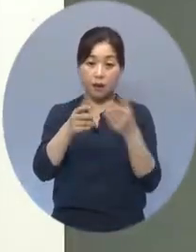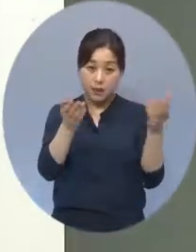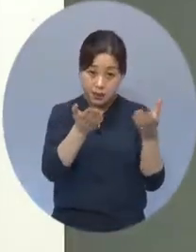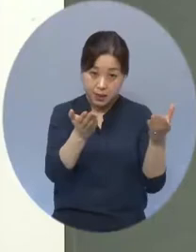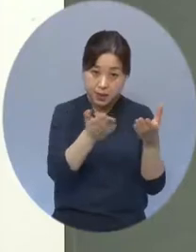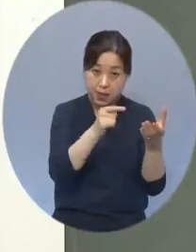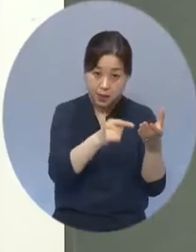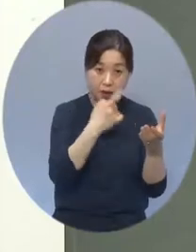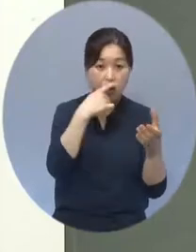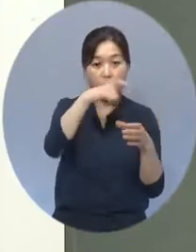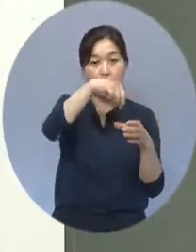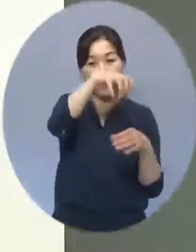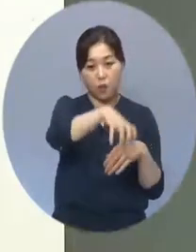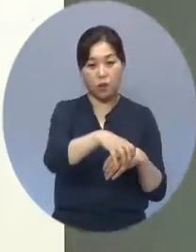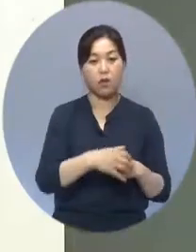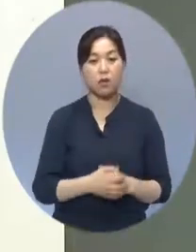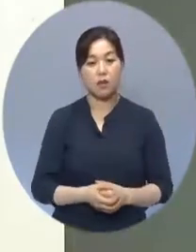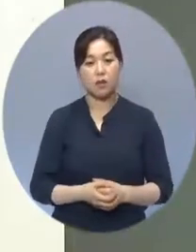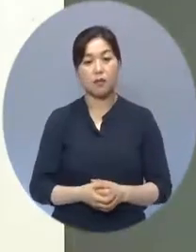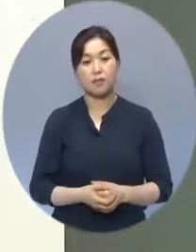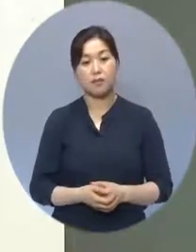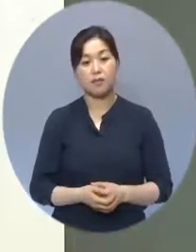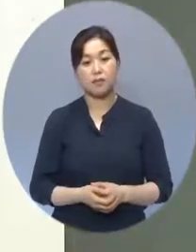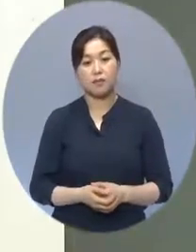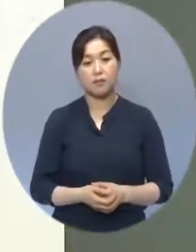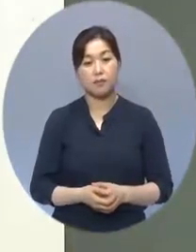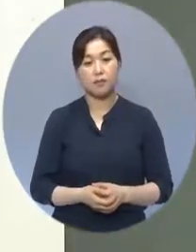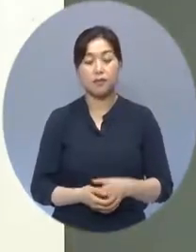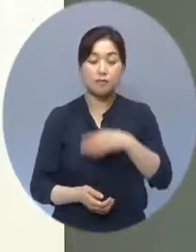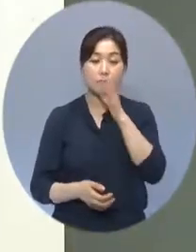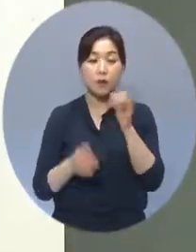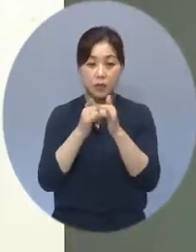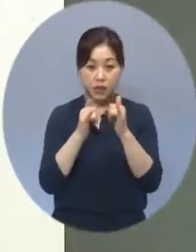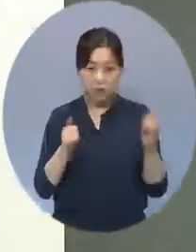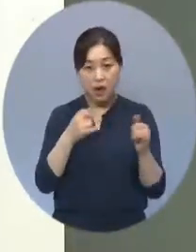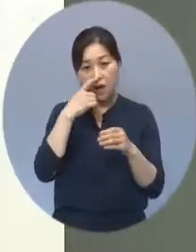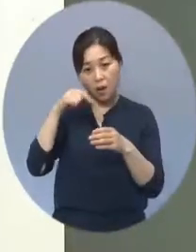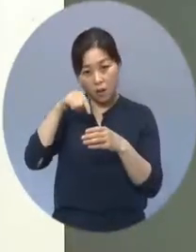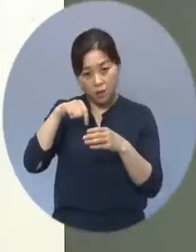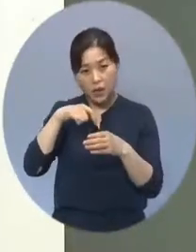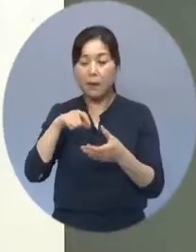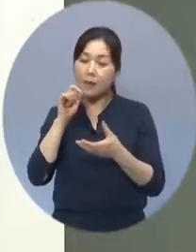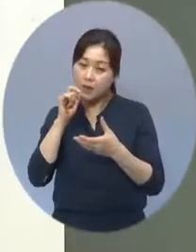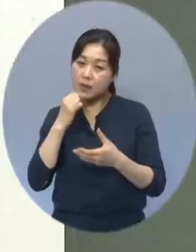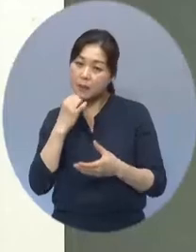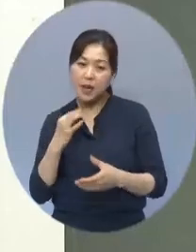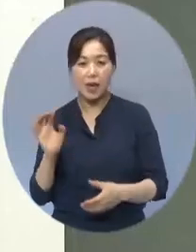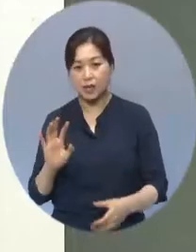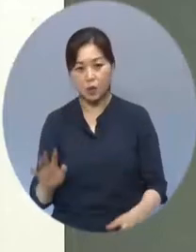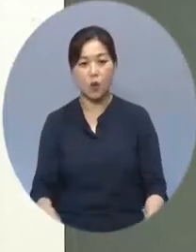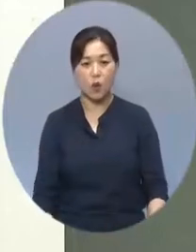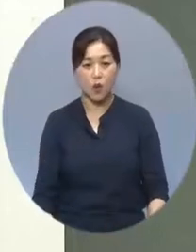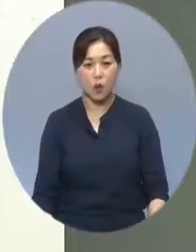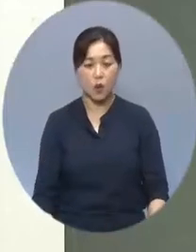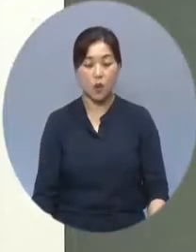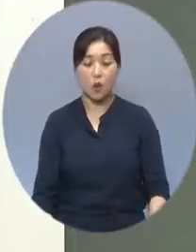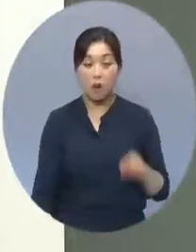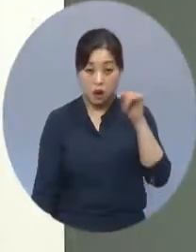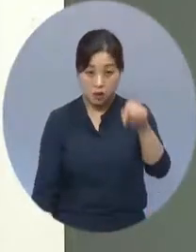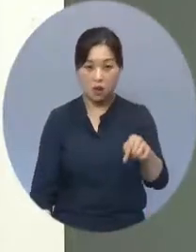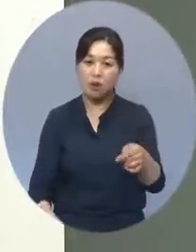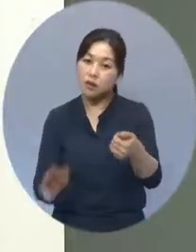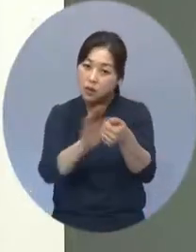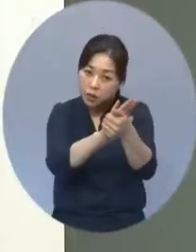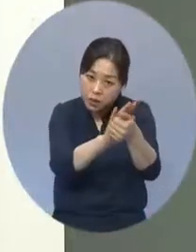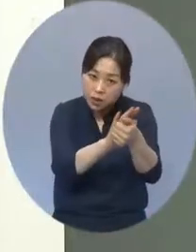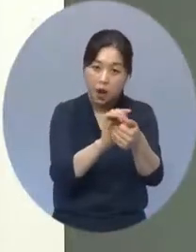일하는 커피숍. 그러니까 네. 가서 노인들이 커피를 마시는 것만이 아니라 오히려 거기에서